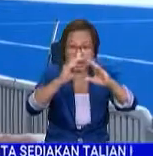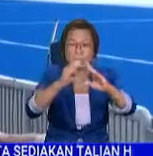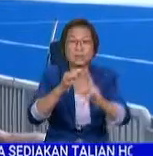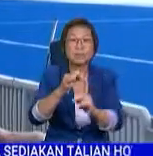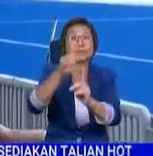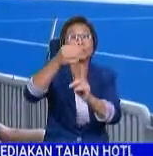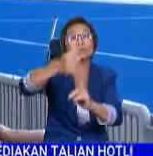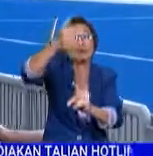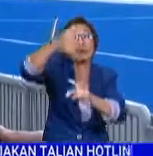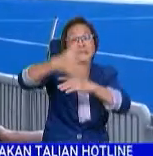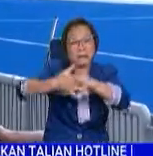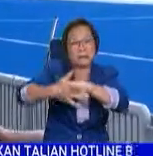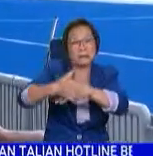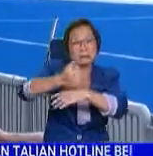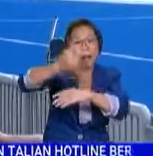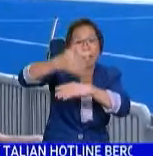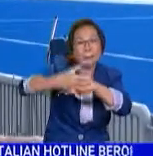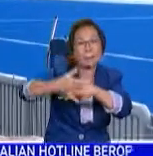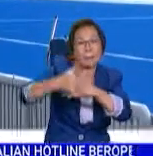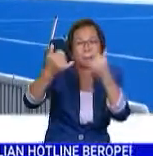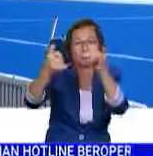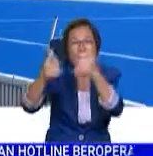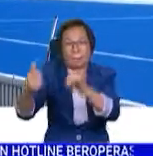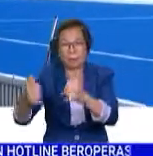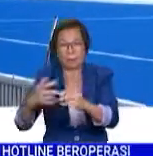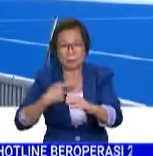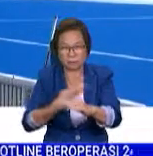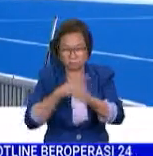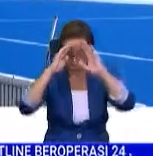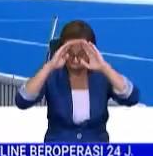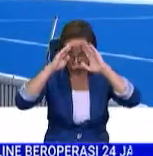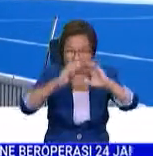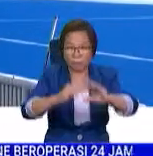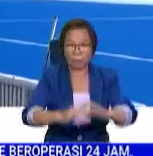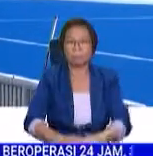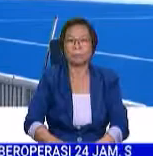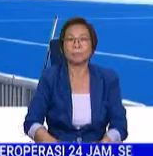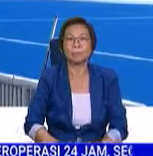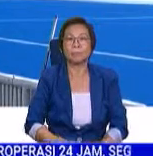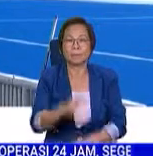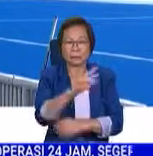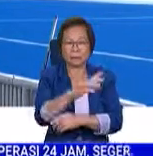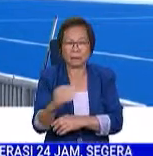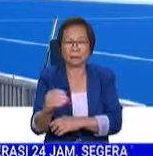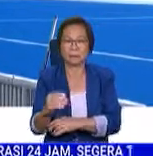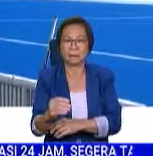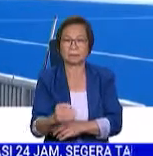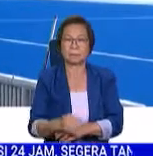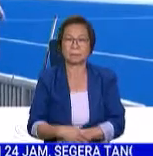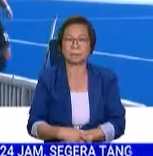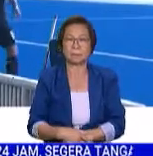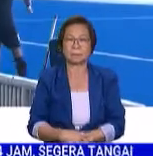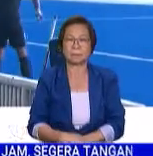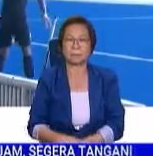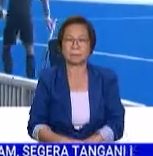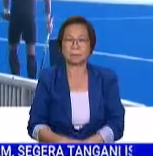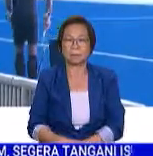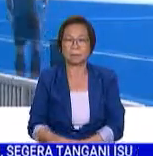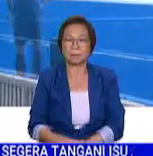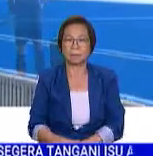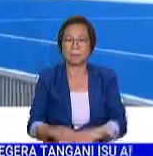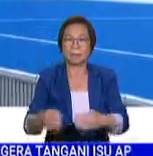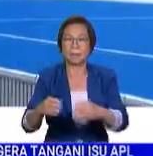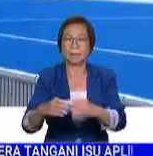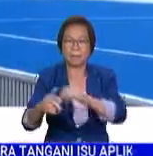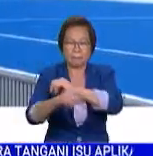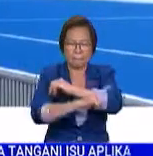especially tactical lah, tactical permainan kan. Itu yang kita kena buatkan lebih dan juga macam penalty corner juga